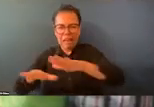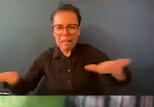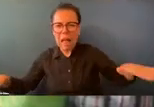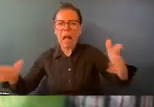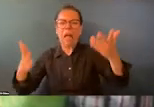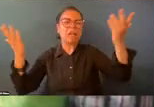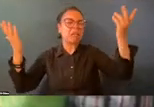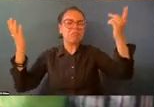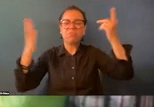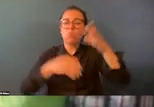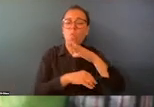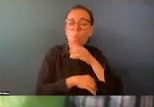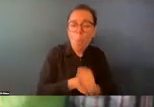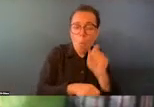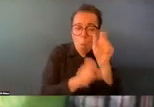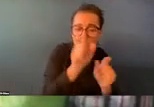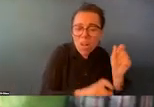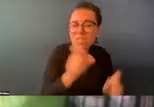стариков.